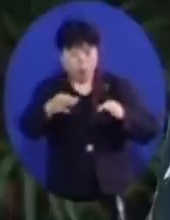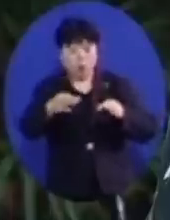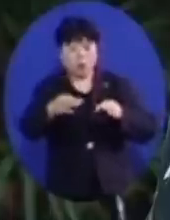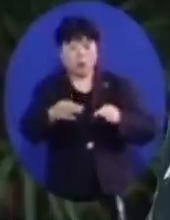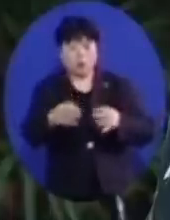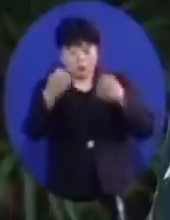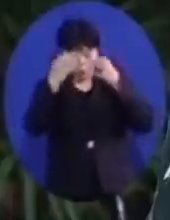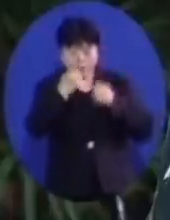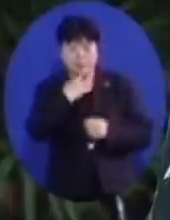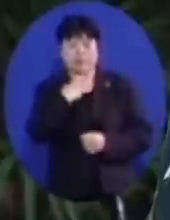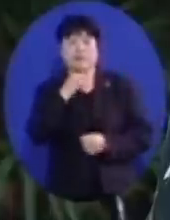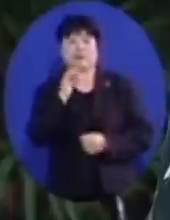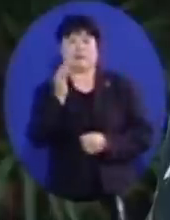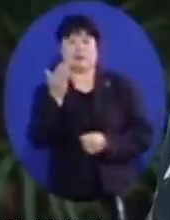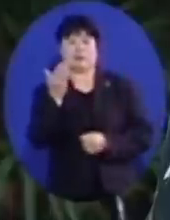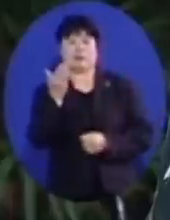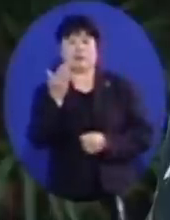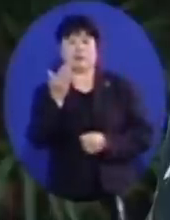고난을